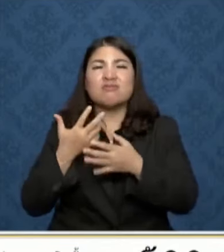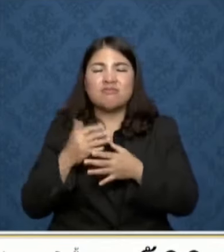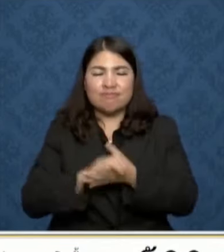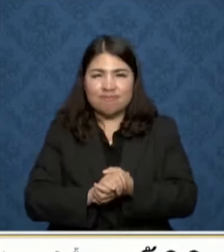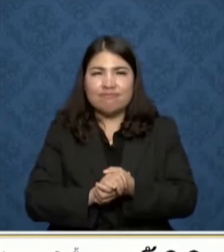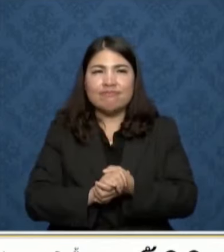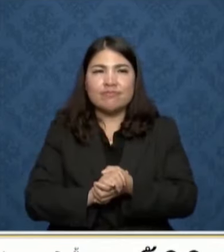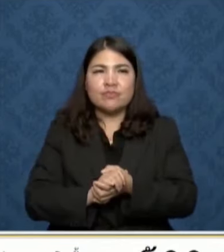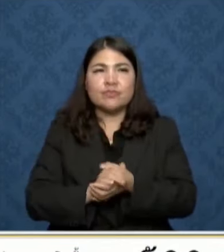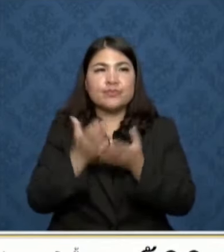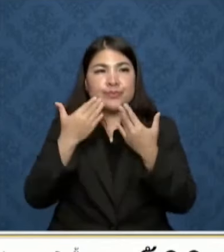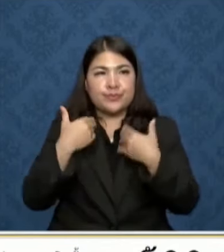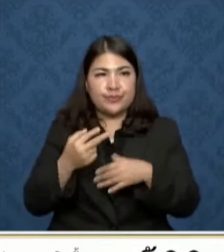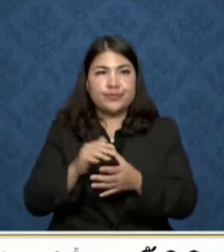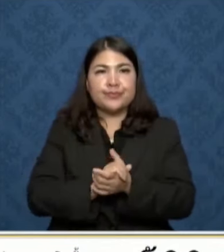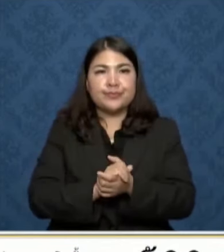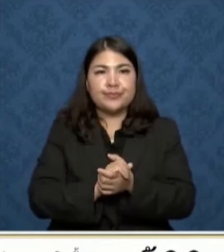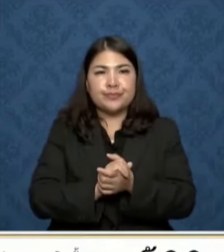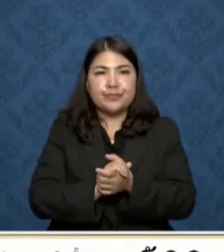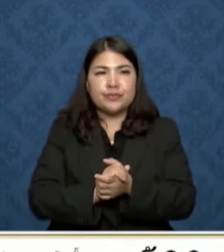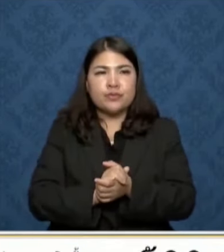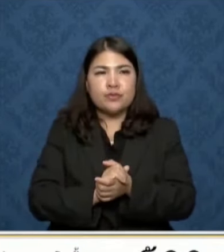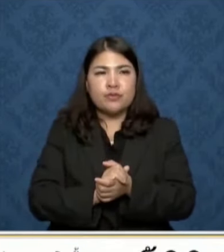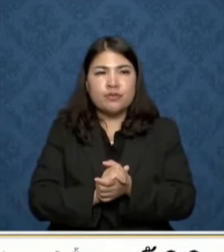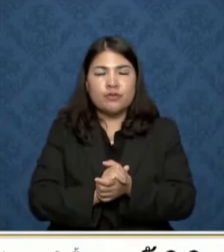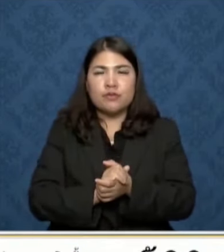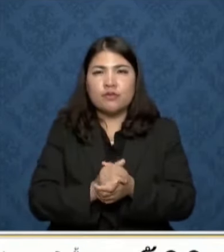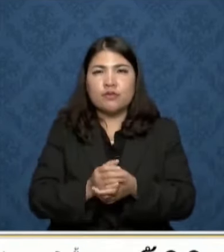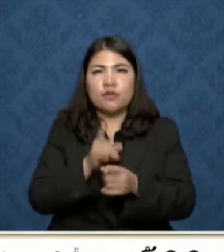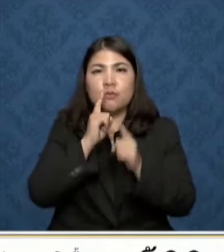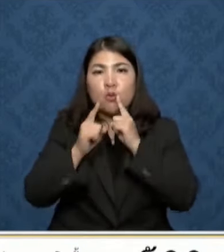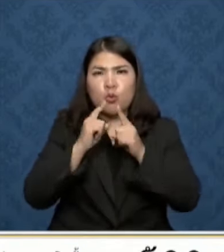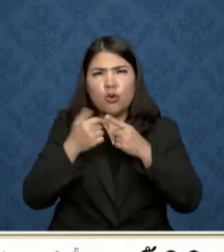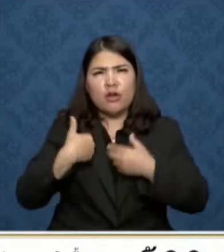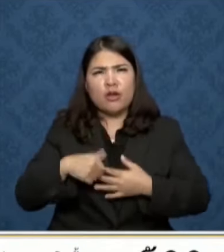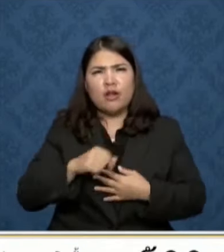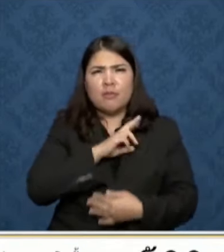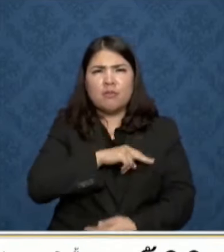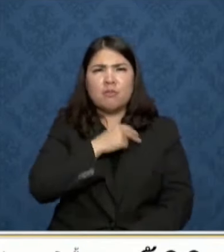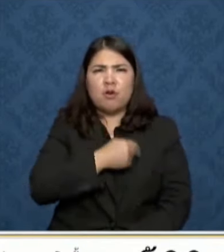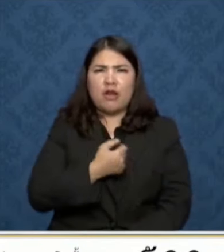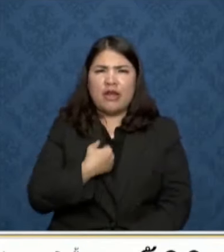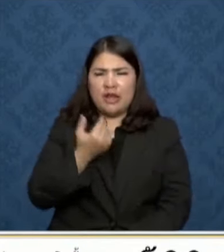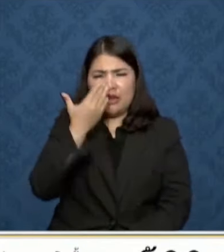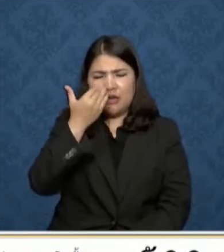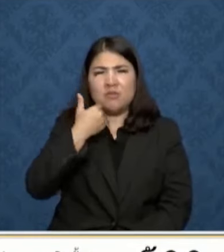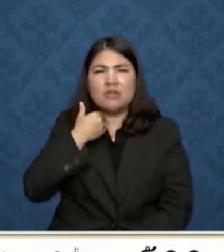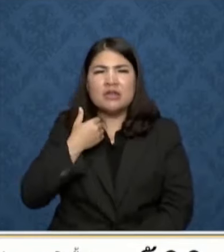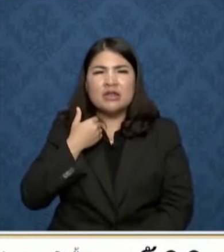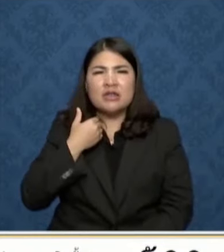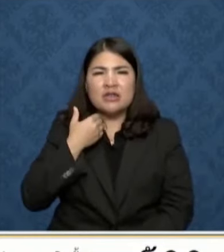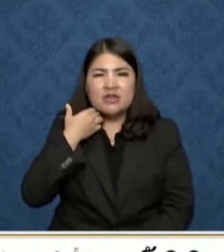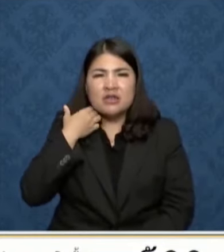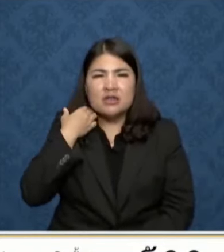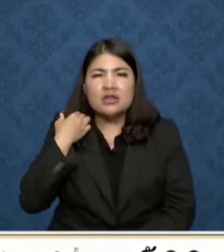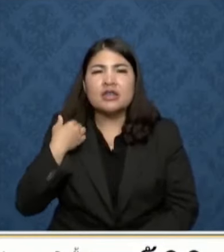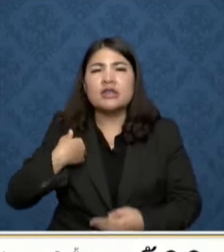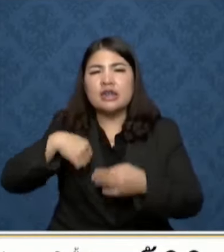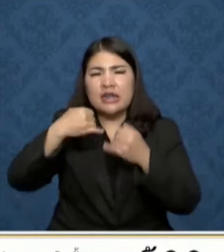for เลยต้มานคยกัิน ธราท Atlasพเราเปนหมอแล้วกเอ่ ส้ เปลอยย มคออะไรนะ